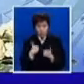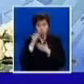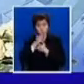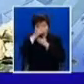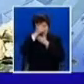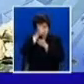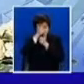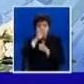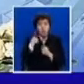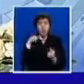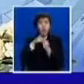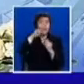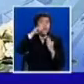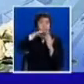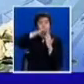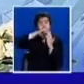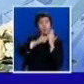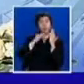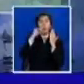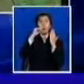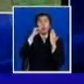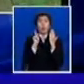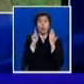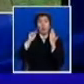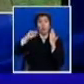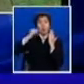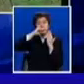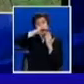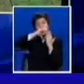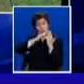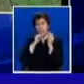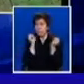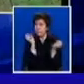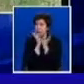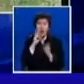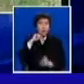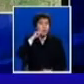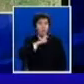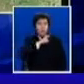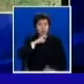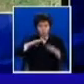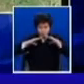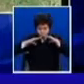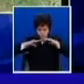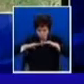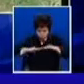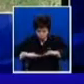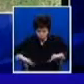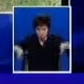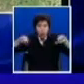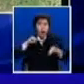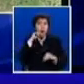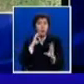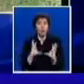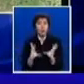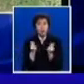ปัญหาของแม่น้ำโขงนะครับซึ่งได้รับผลกระทบจากภัยแล้งอย่างรุนแรงแล้วก็มีข้อสงสัยอยู่ว่าจะไป